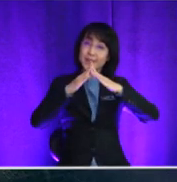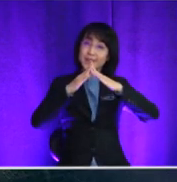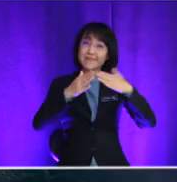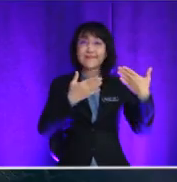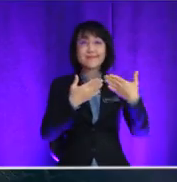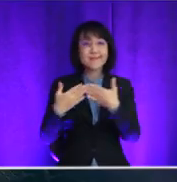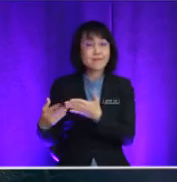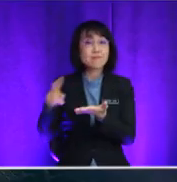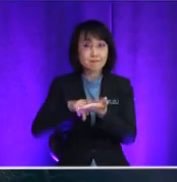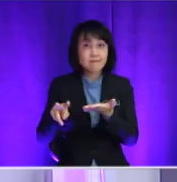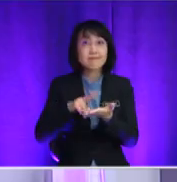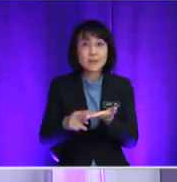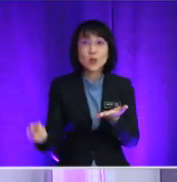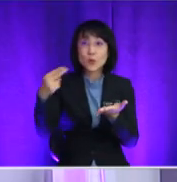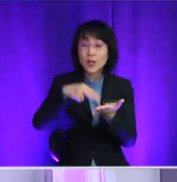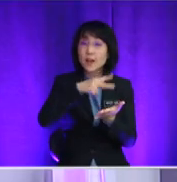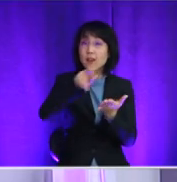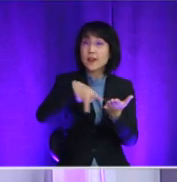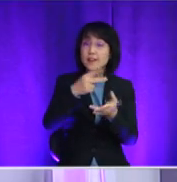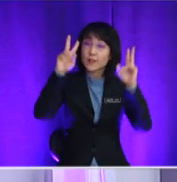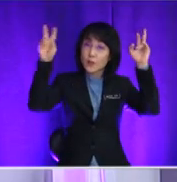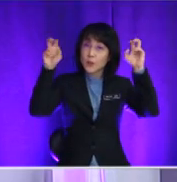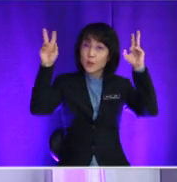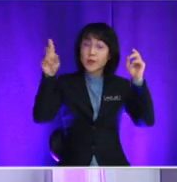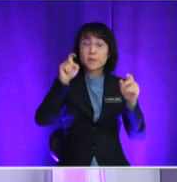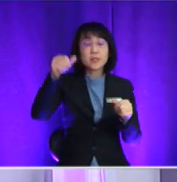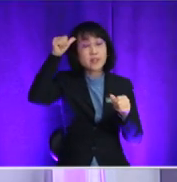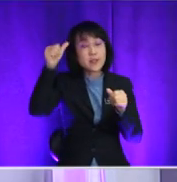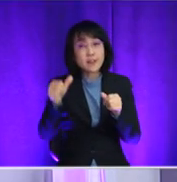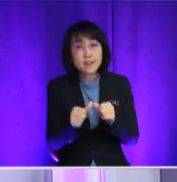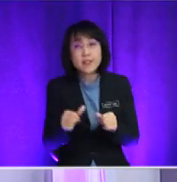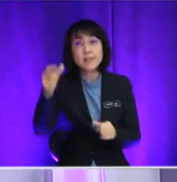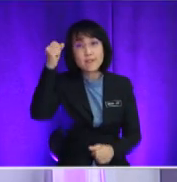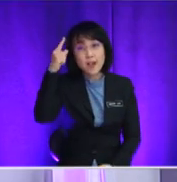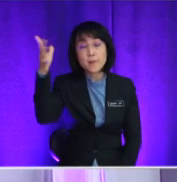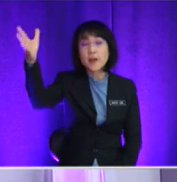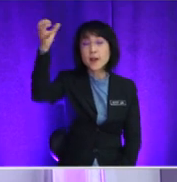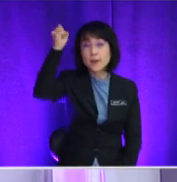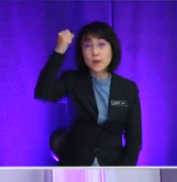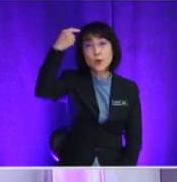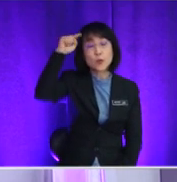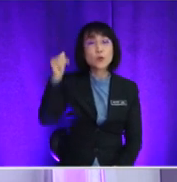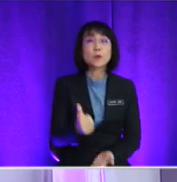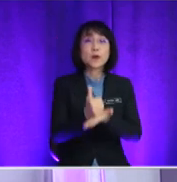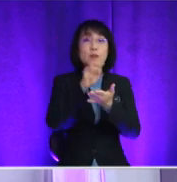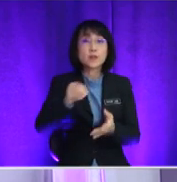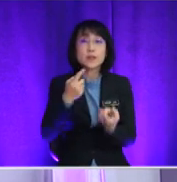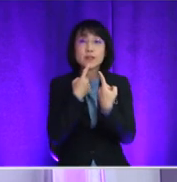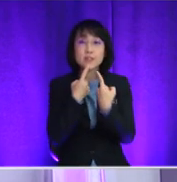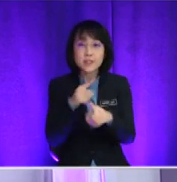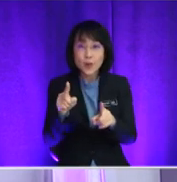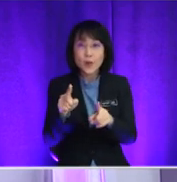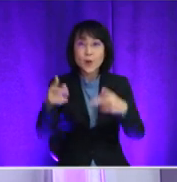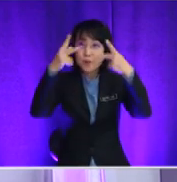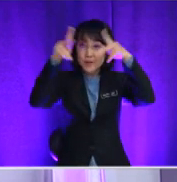ulang kajian topi Apa yang perlu dipahami diingati dan dihafal supaya membantu murid-murid menjawab pemeriksaan